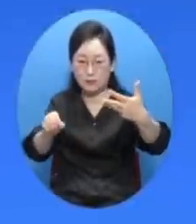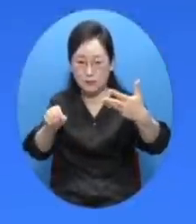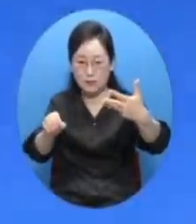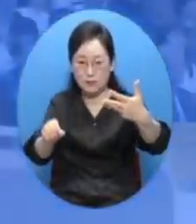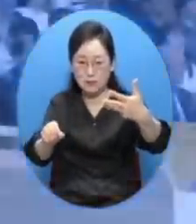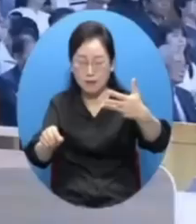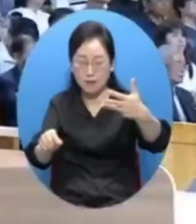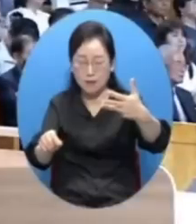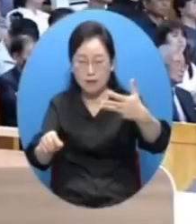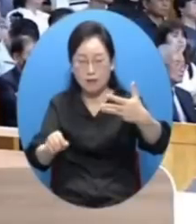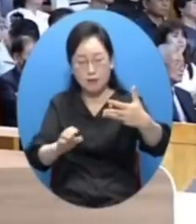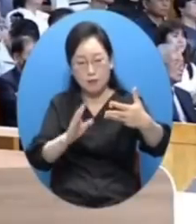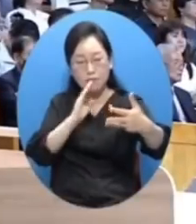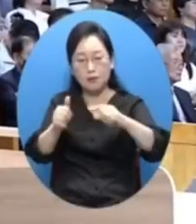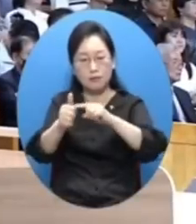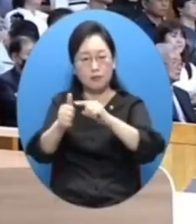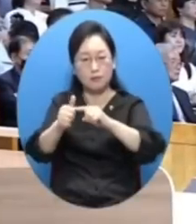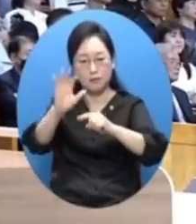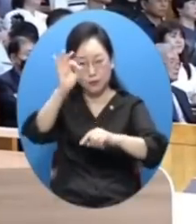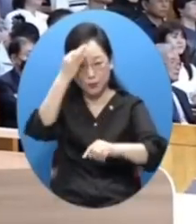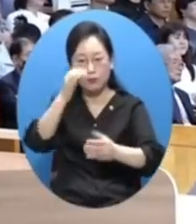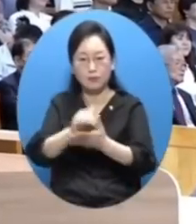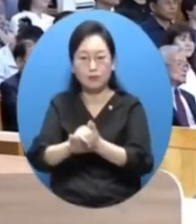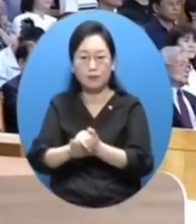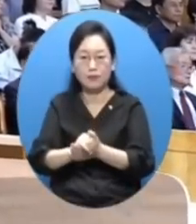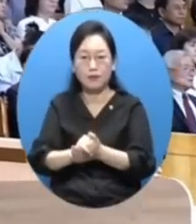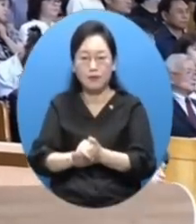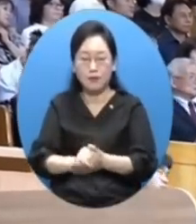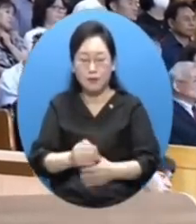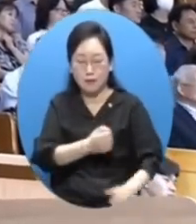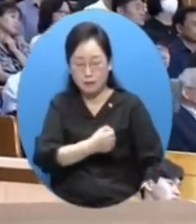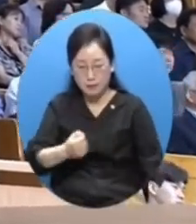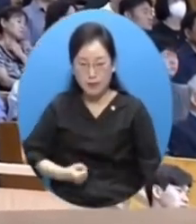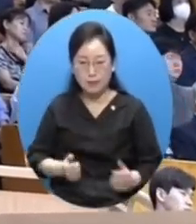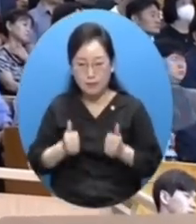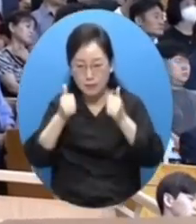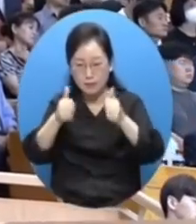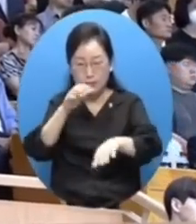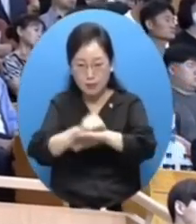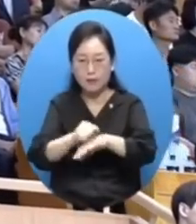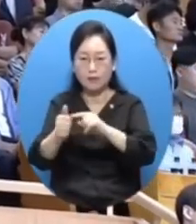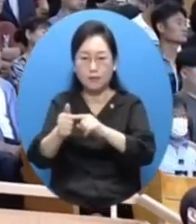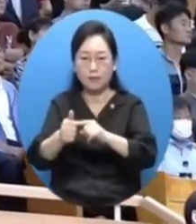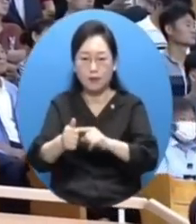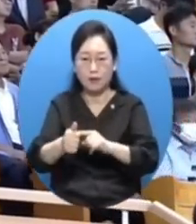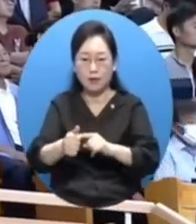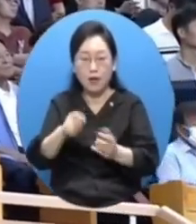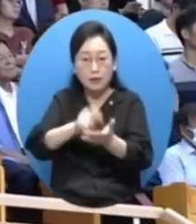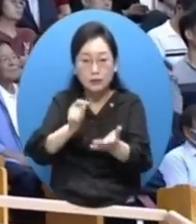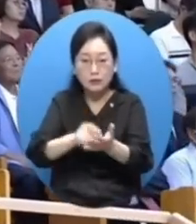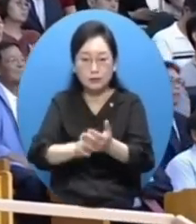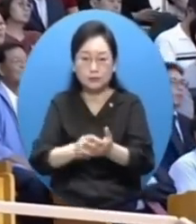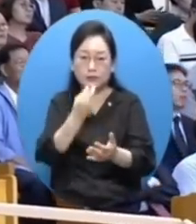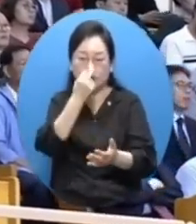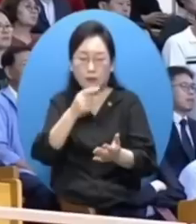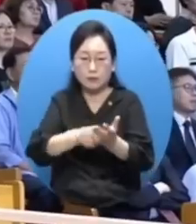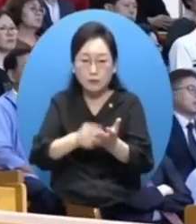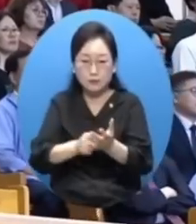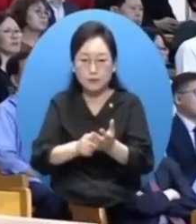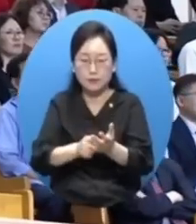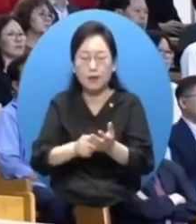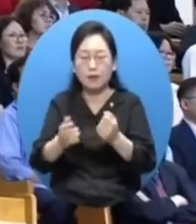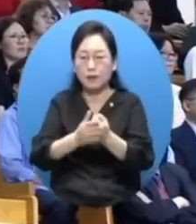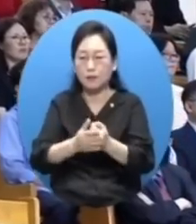의사 선생님이십니다. 남다른 희생정신으로 응급상황이 많은 대동맥 수술을 위해서 병원에 10분 거리에